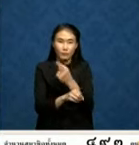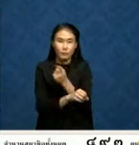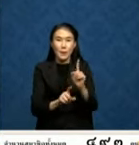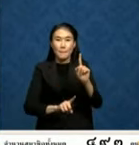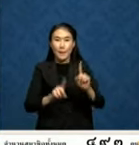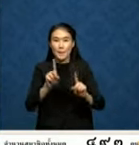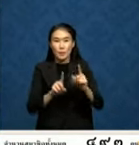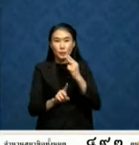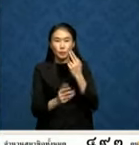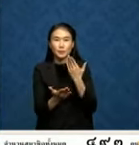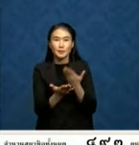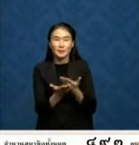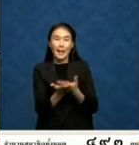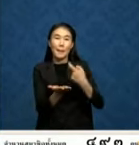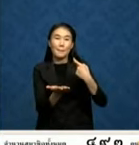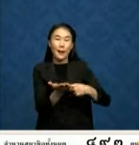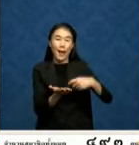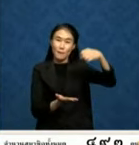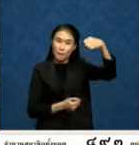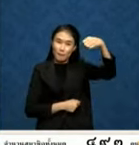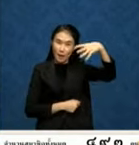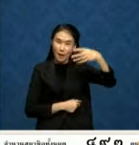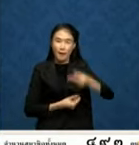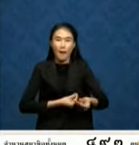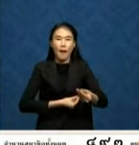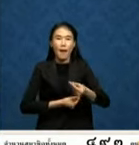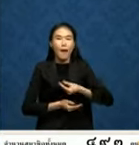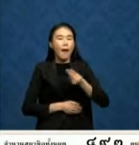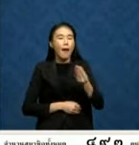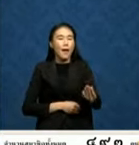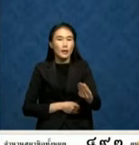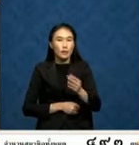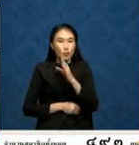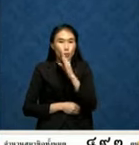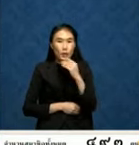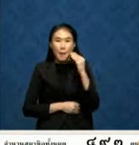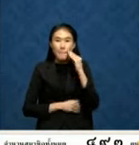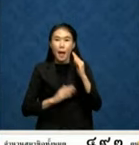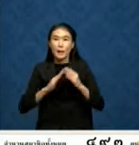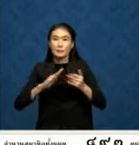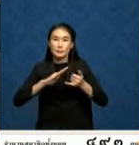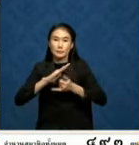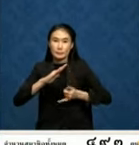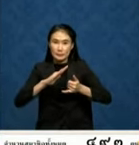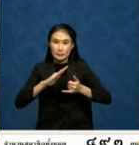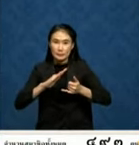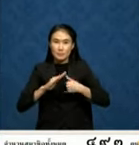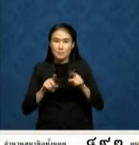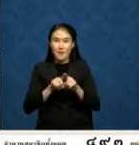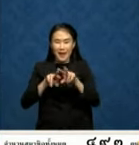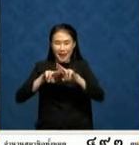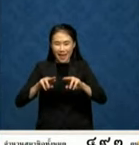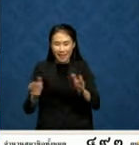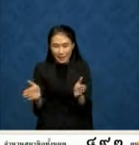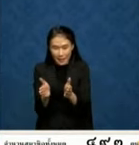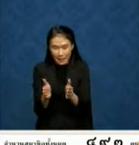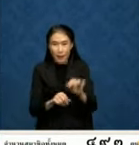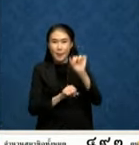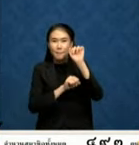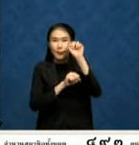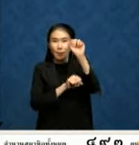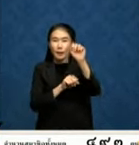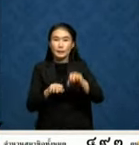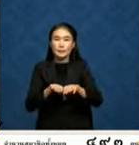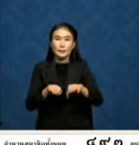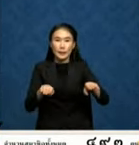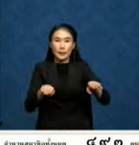คืนเงินประกันการใช้ไฟฟ้าให้ผู้ใช้ไฟฟ้าบ้านอยู่อาศัยและกิจการขนาดเล็กตามประกาศหลักเกณฑ์